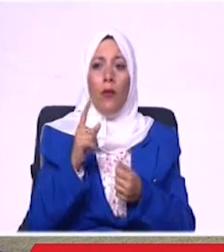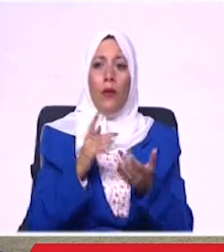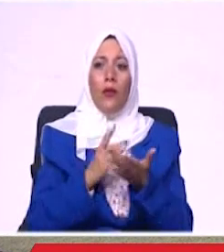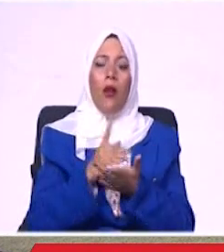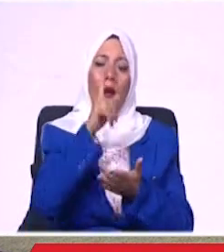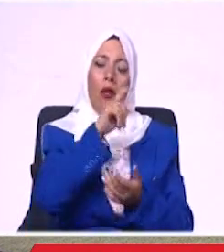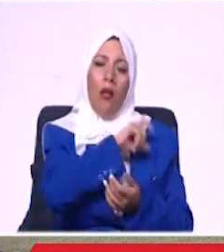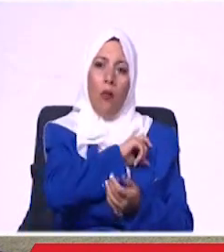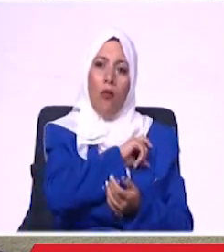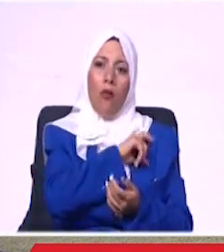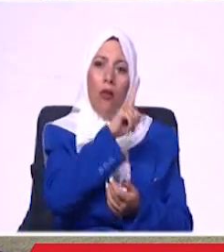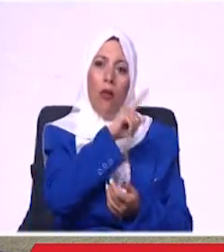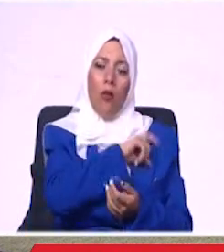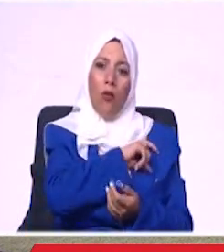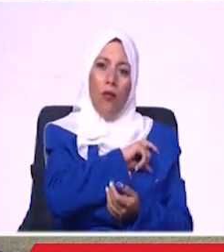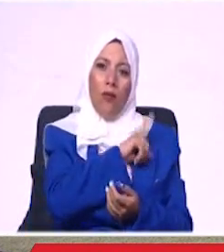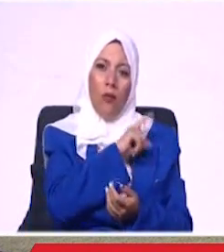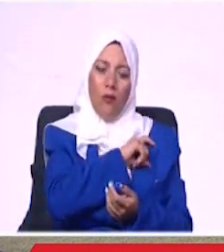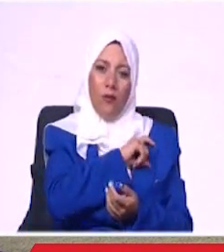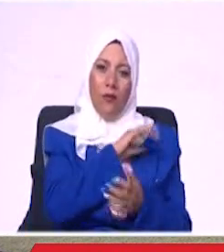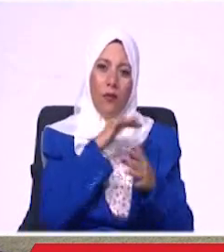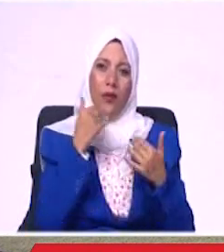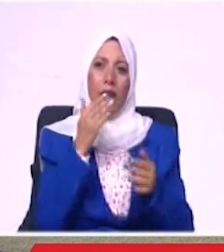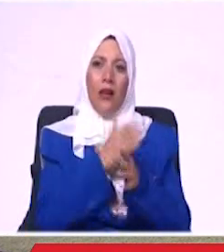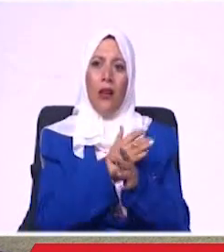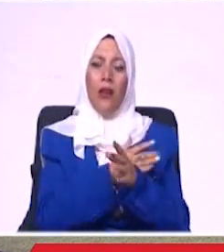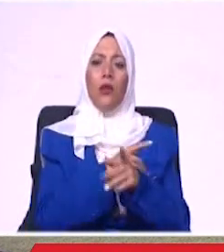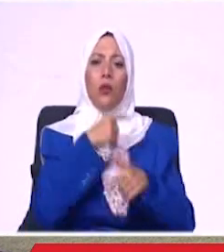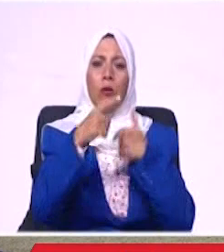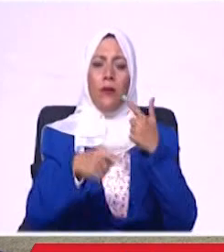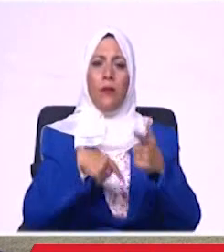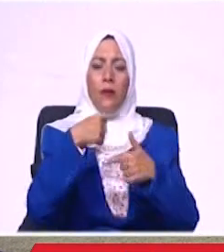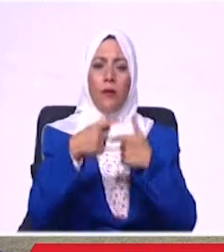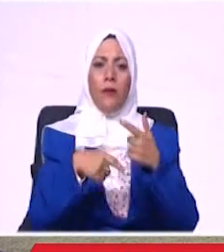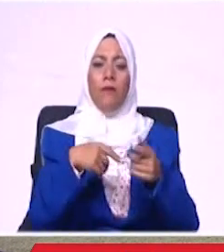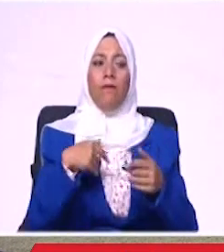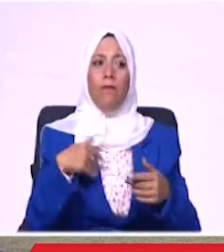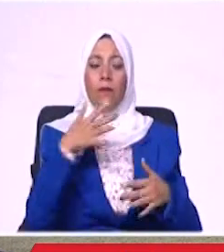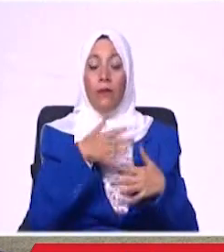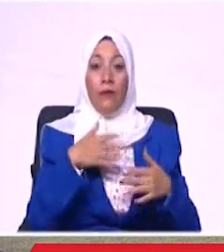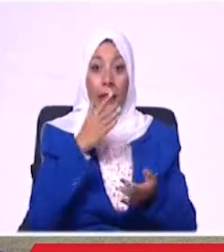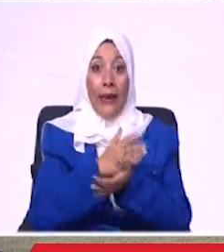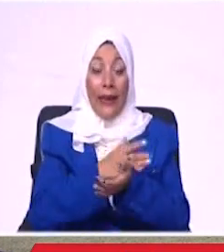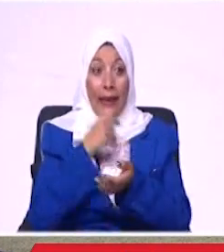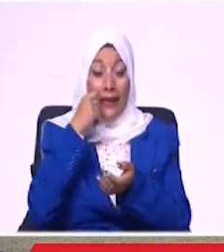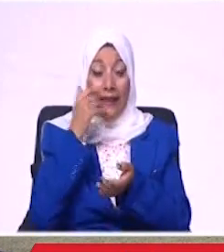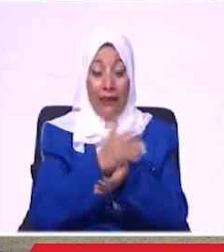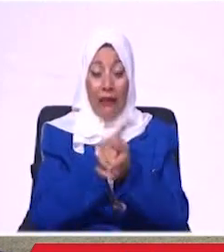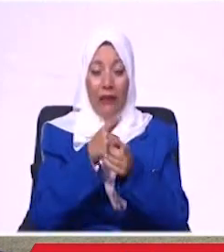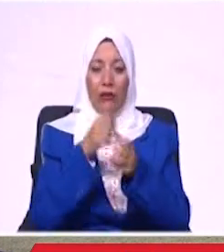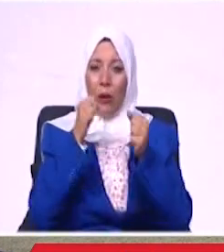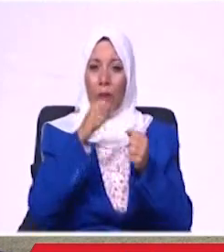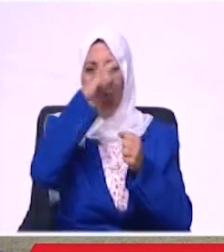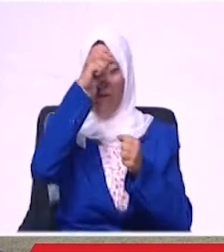الله يرحمه. هنا كان تعبان بقى العيا، كان على طول. اوحش حاجه في الدنيا دي العيا والله يا عمرو، مفيش حاجه في